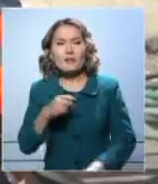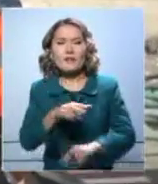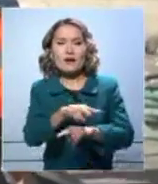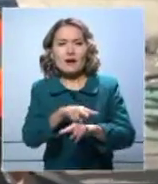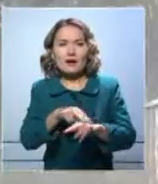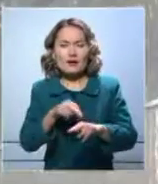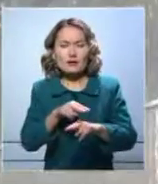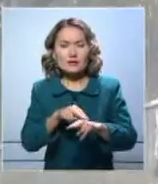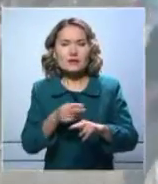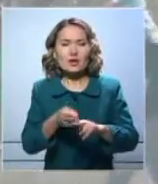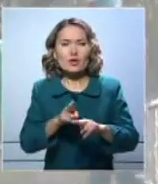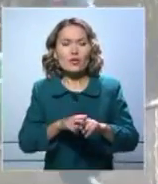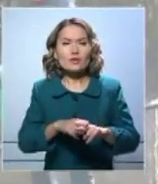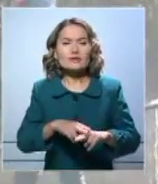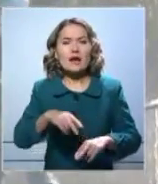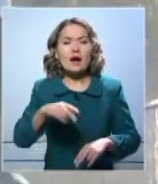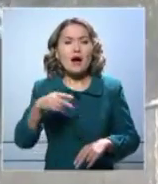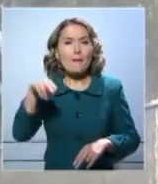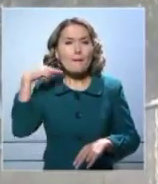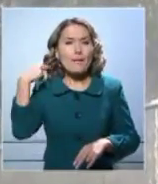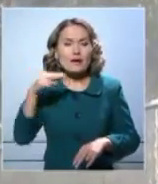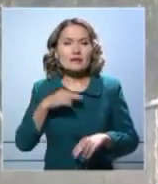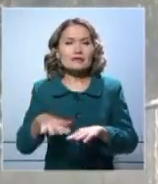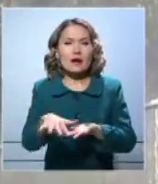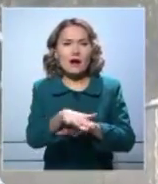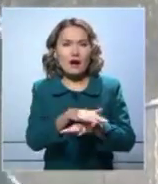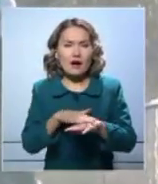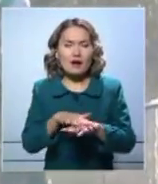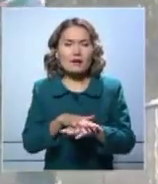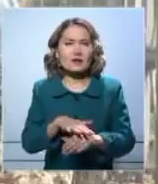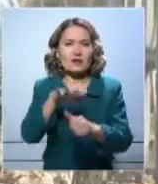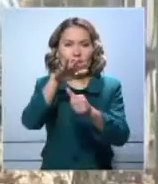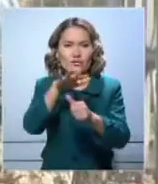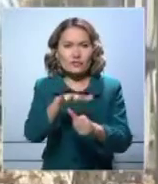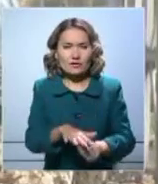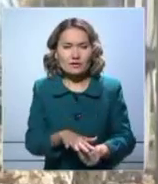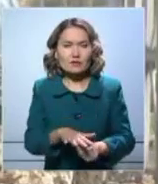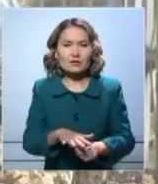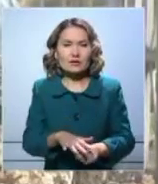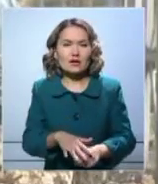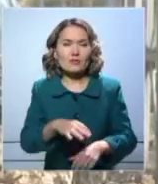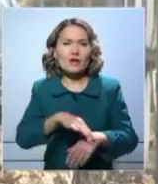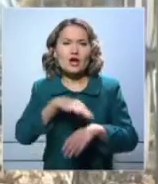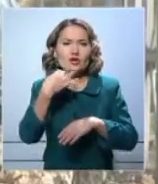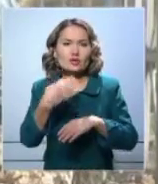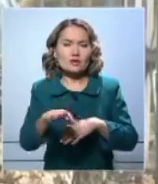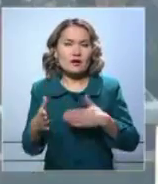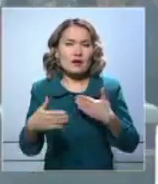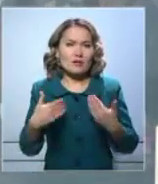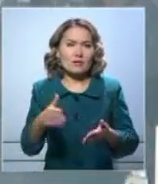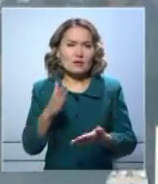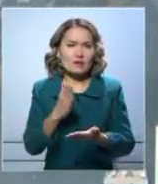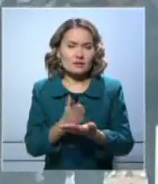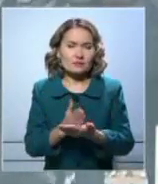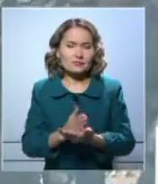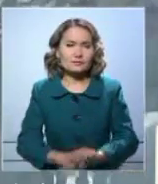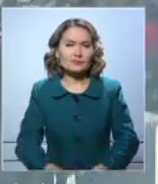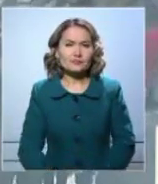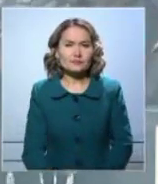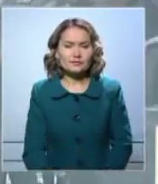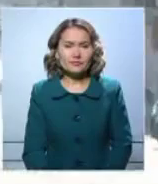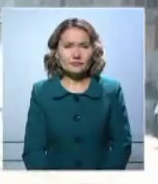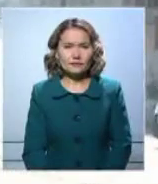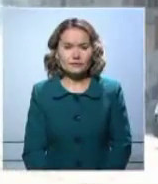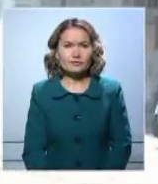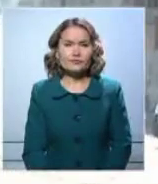деген айып тағылды. Бірақ сот отырысының болу-болмауы әзірге бұлыңғыр. Асқарбек Қазанғап, Динара Бектұрова, Сергей Ауслендер,